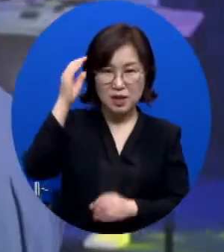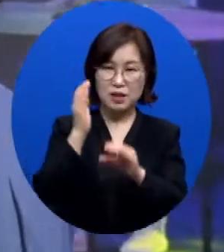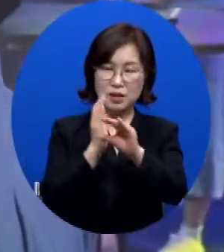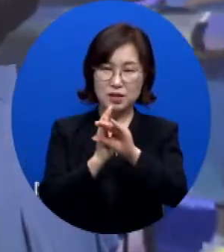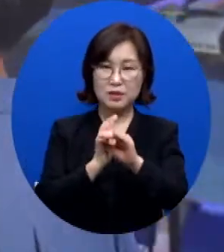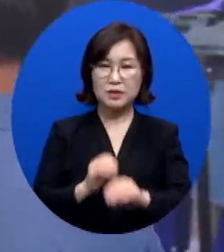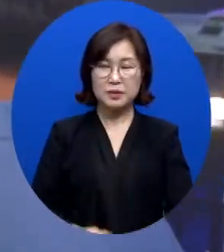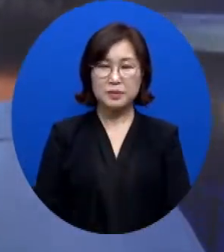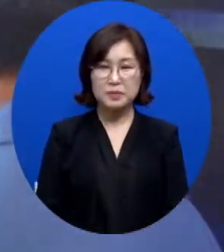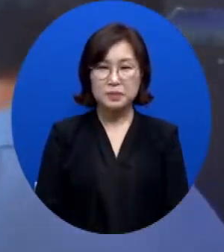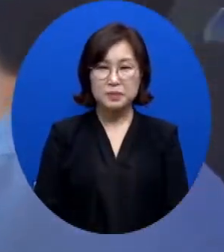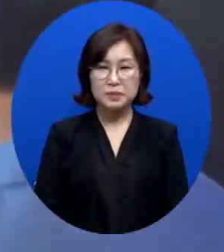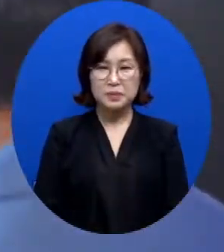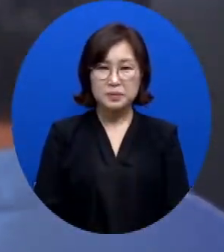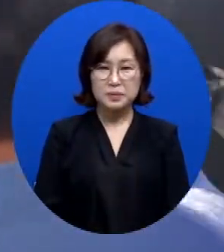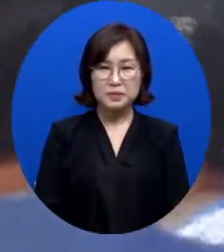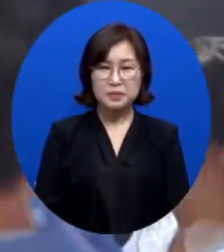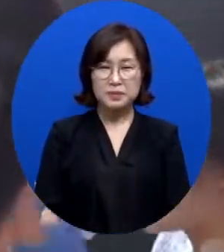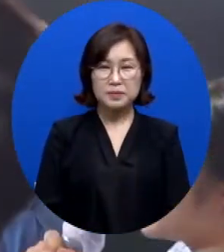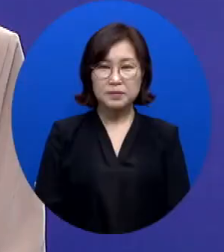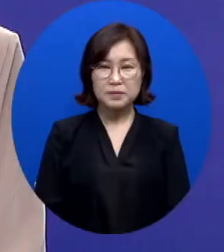CTS 뉴스 이현지입니다.